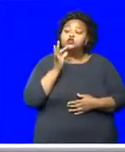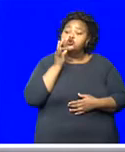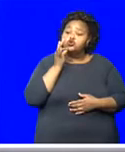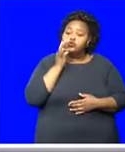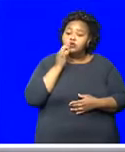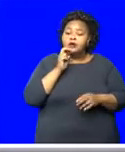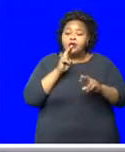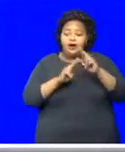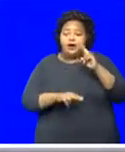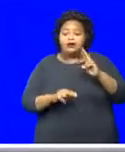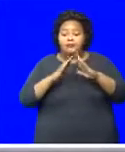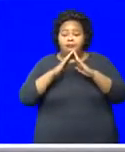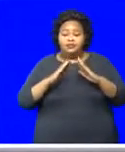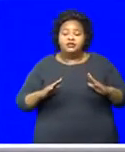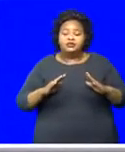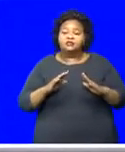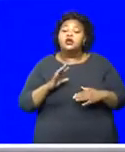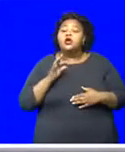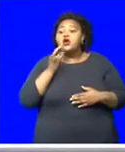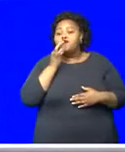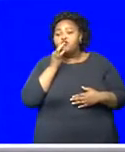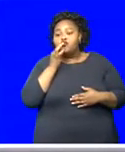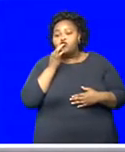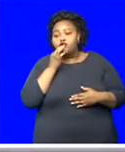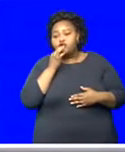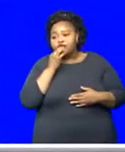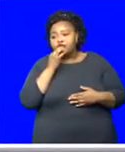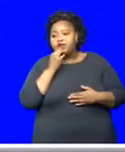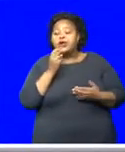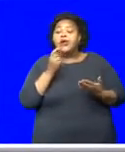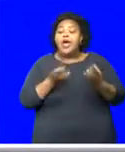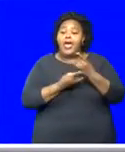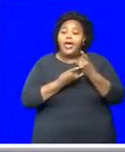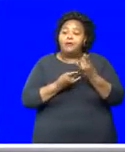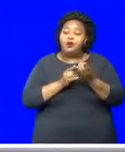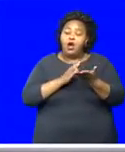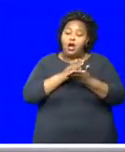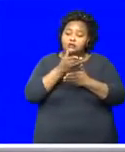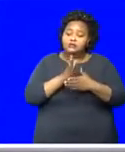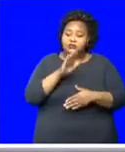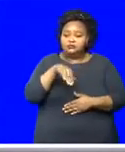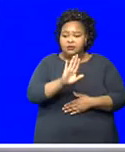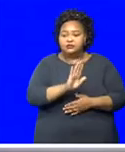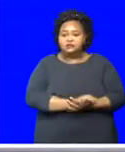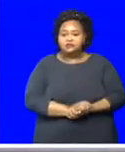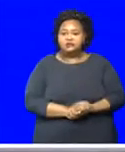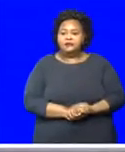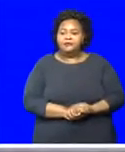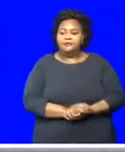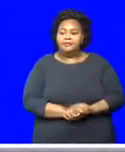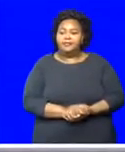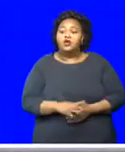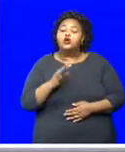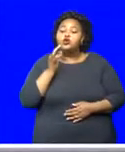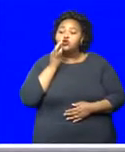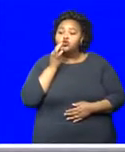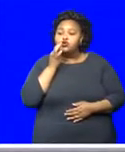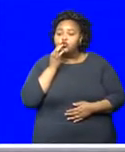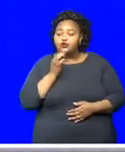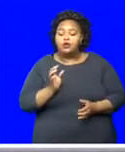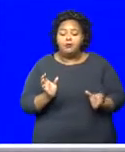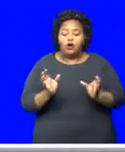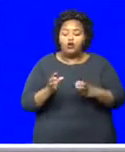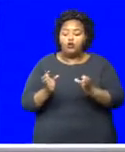njengoba sihlanganelana nje ematiko onke anikwe allocation ngekwehlukana kwawo insha e divided into three